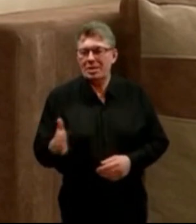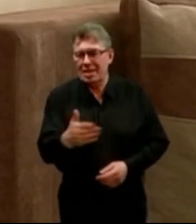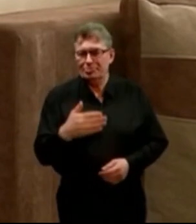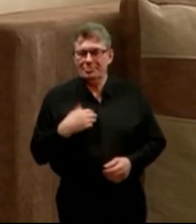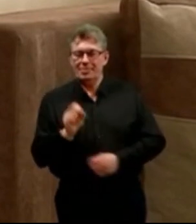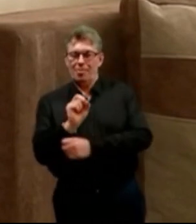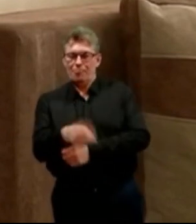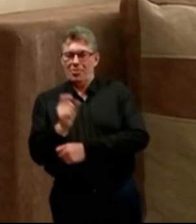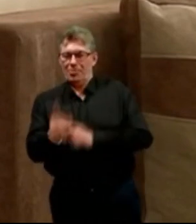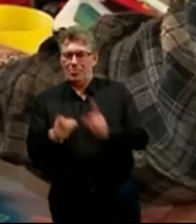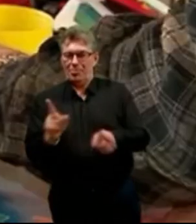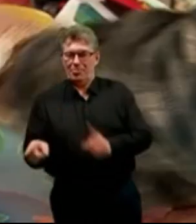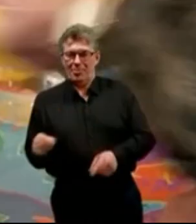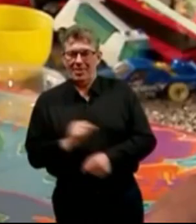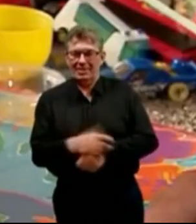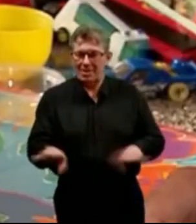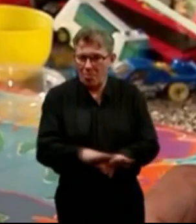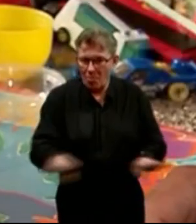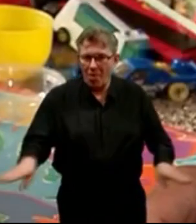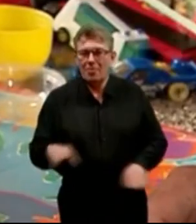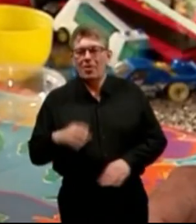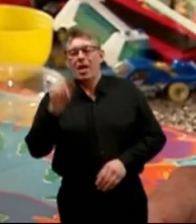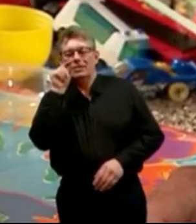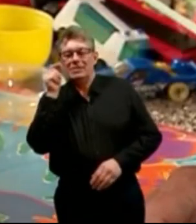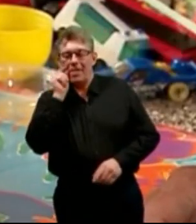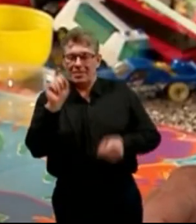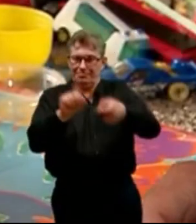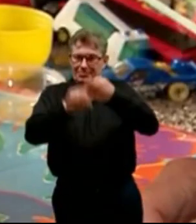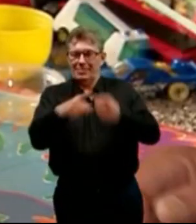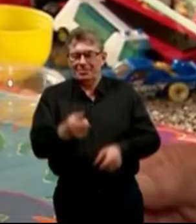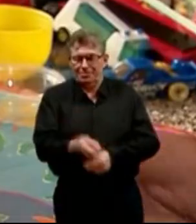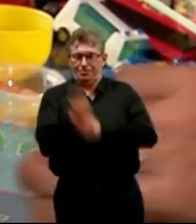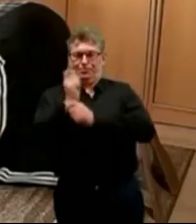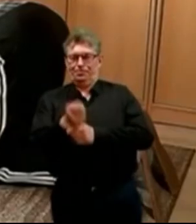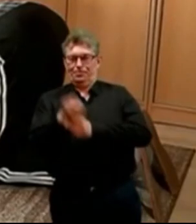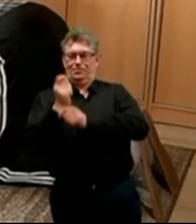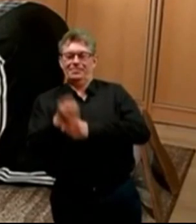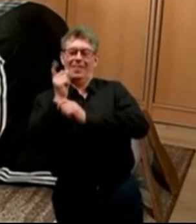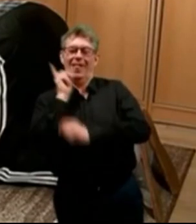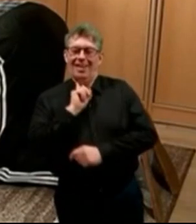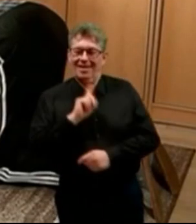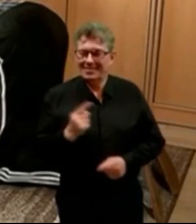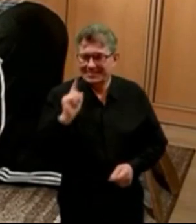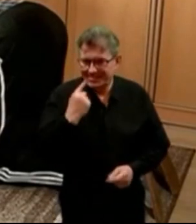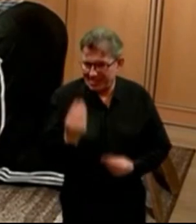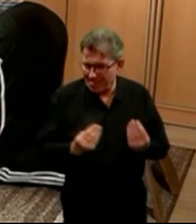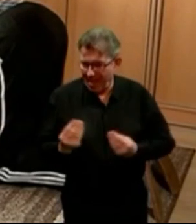podłogę, dziadek zaczepia i Mikołaj ciągnie. A że on jest pogodny, a że on jest